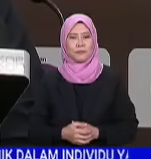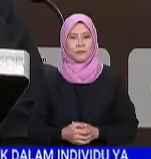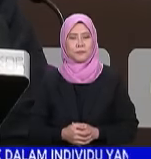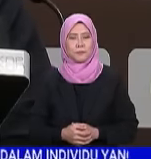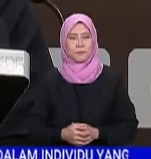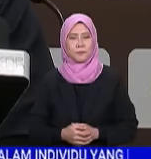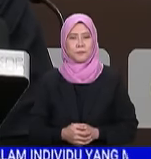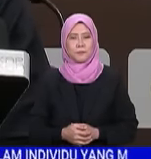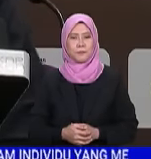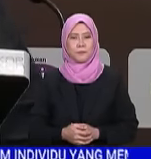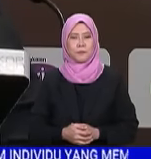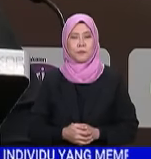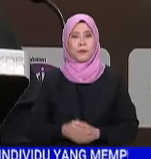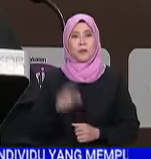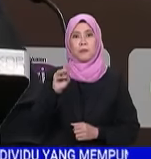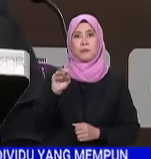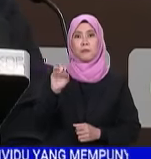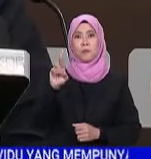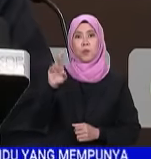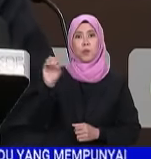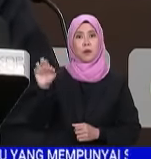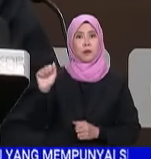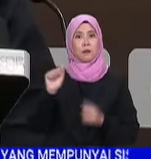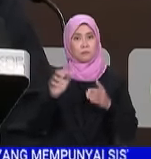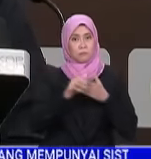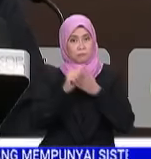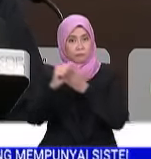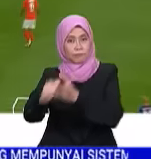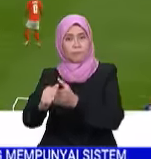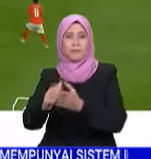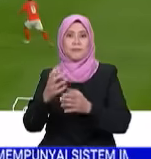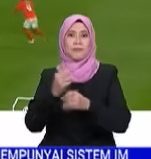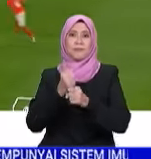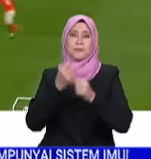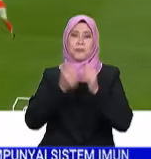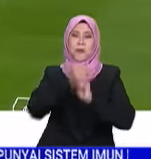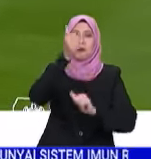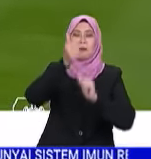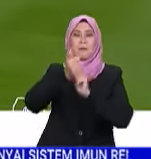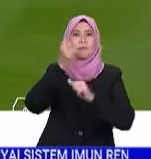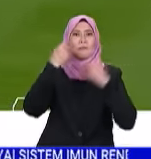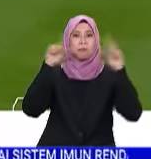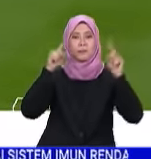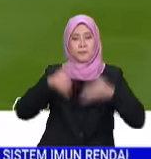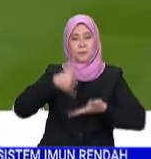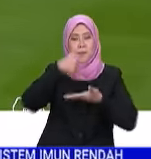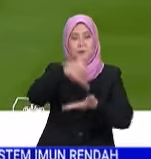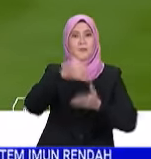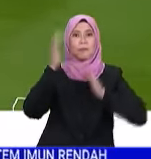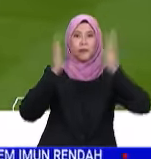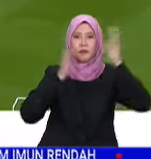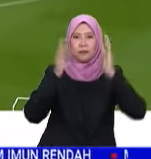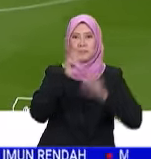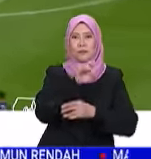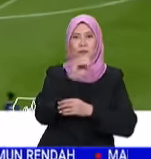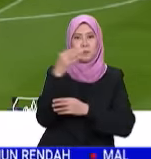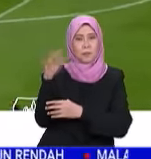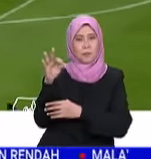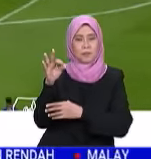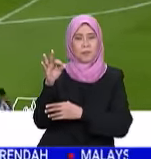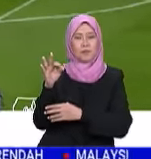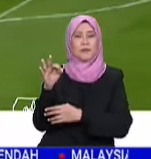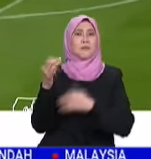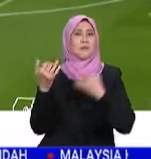kawalannya bagaimanapun Mora yang pernah membimbing jdt memenangi beberapa kejuaraan termasuk piala Malaysia edisi 2019